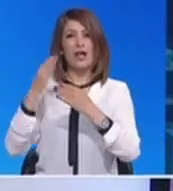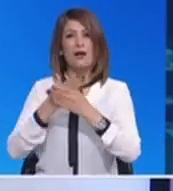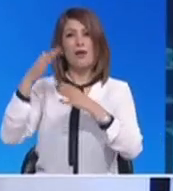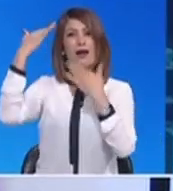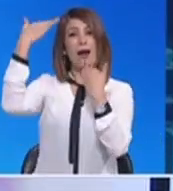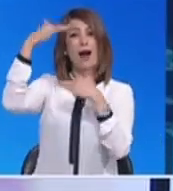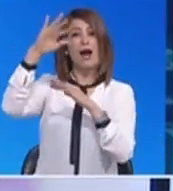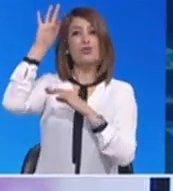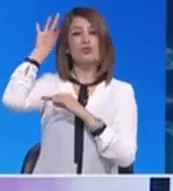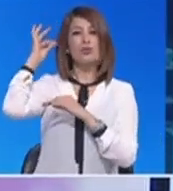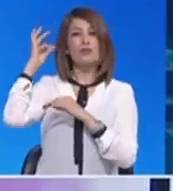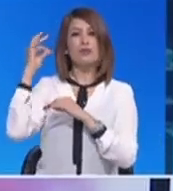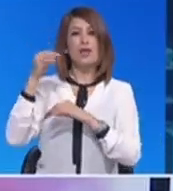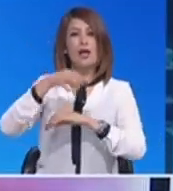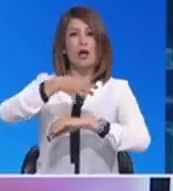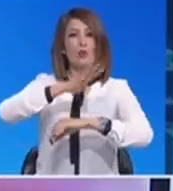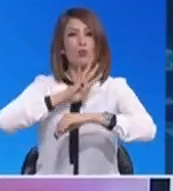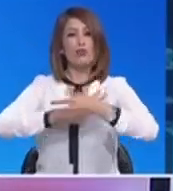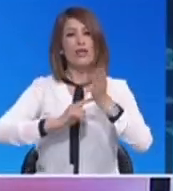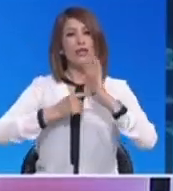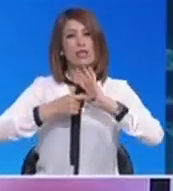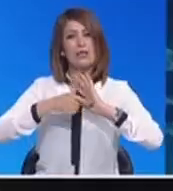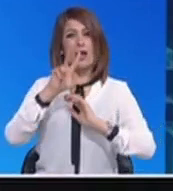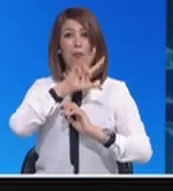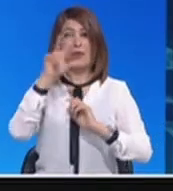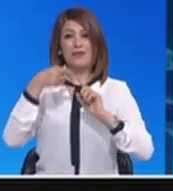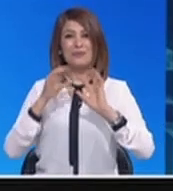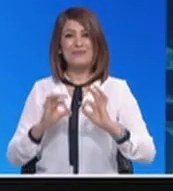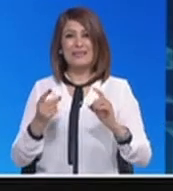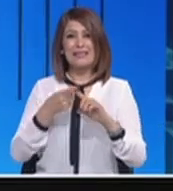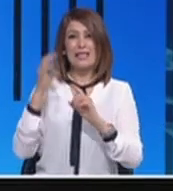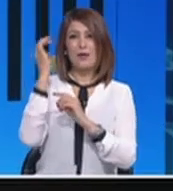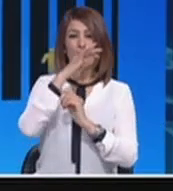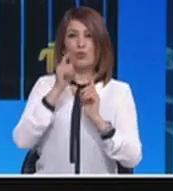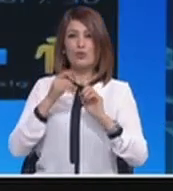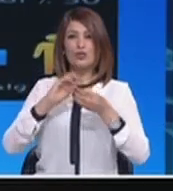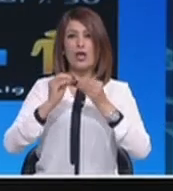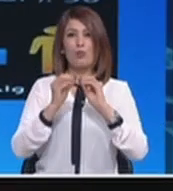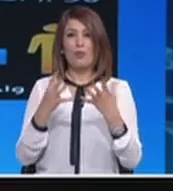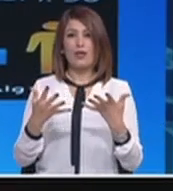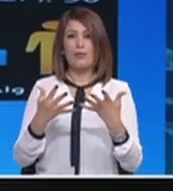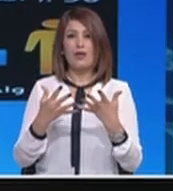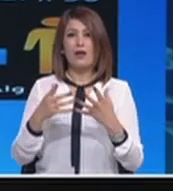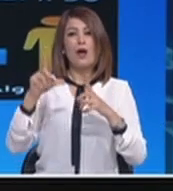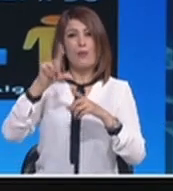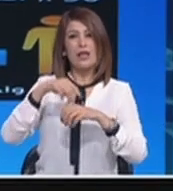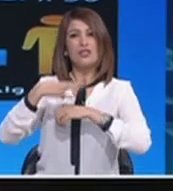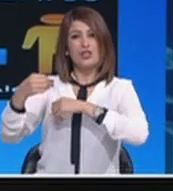الولايات الثلاثه الى الحاجه الاستعجاليه اللي قاعدين